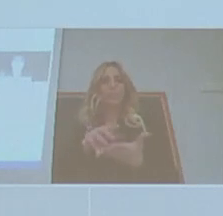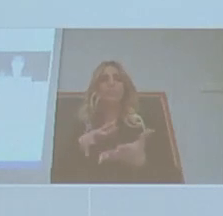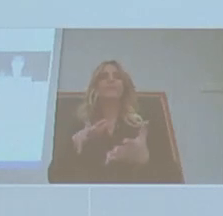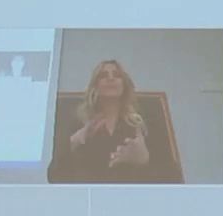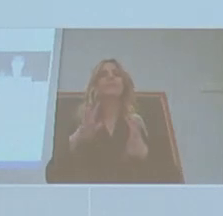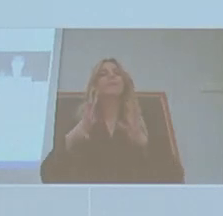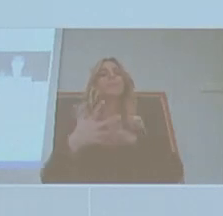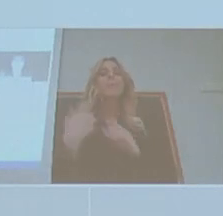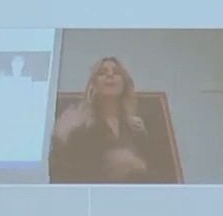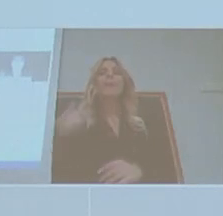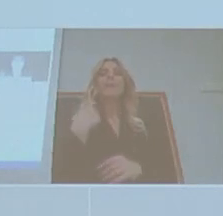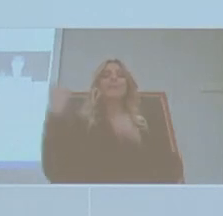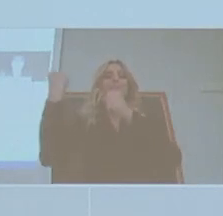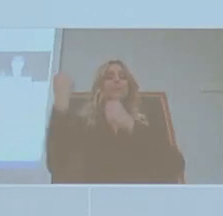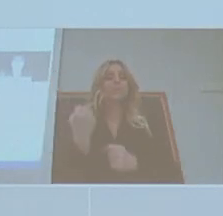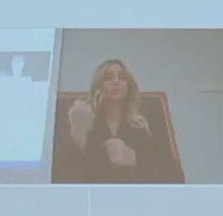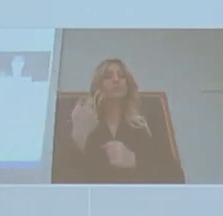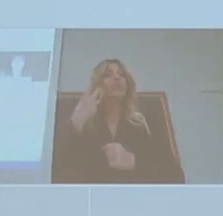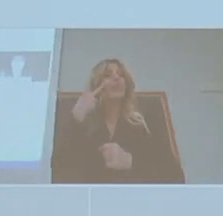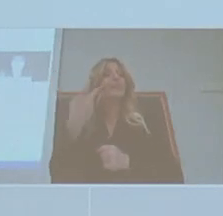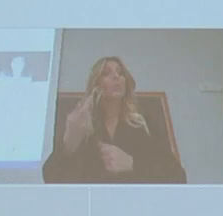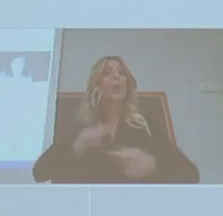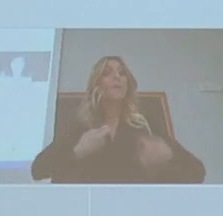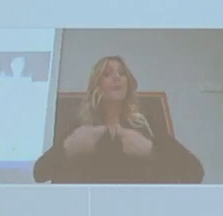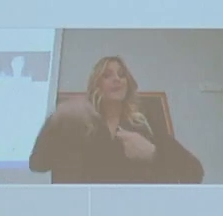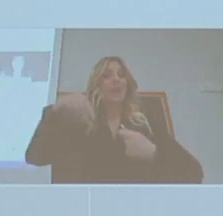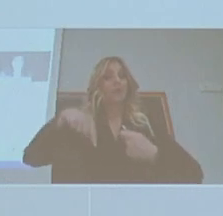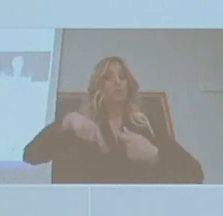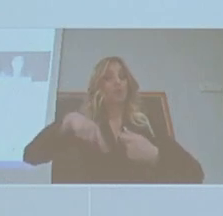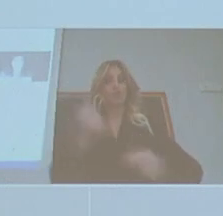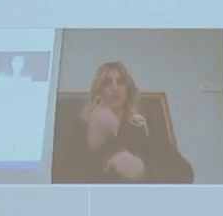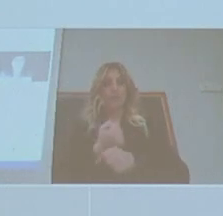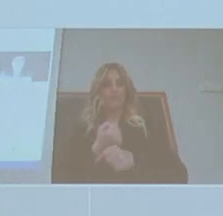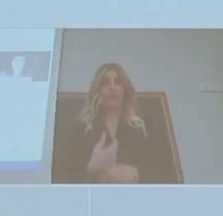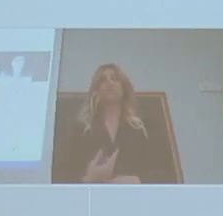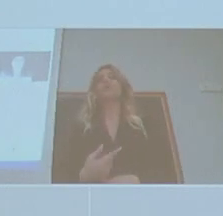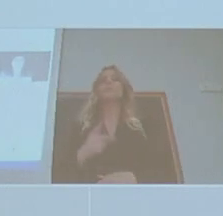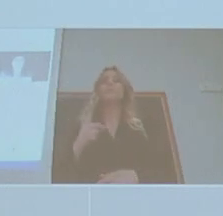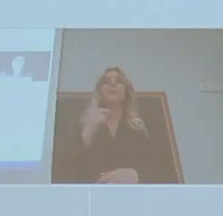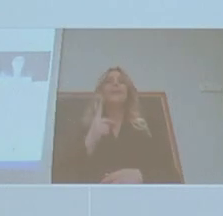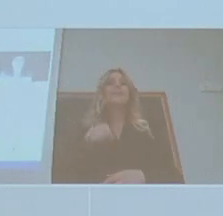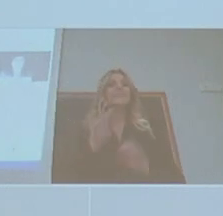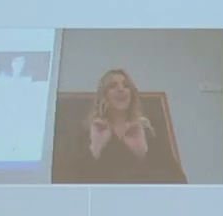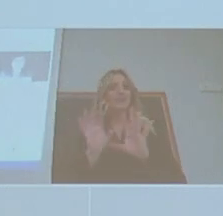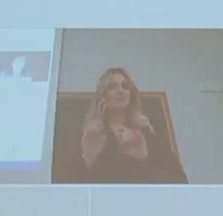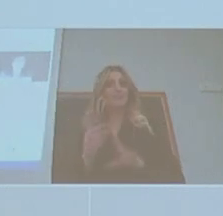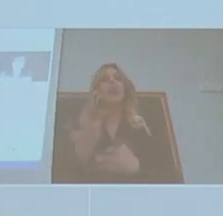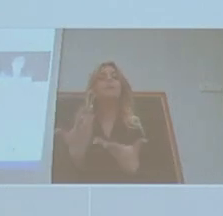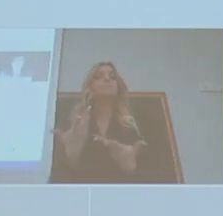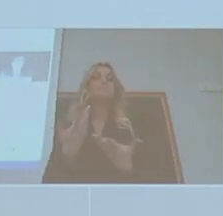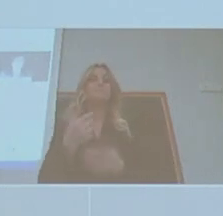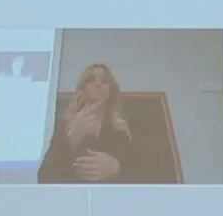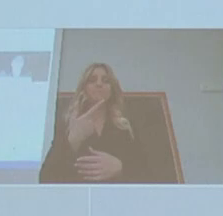delle istituzioni del mercato del lavoro. La didattica è